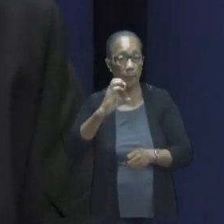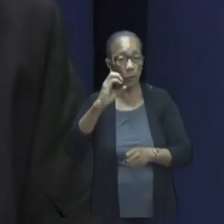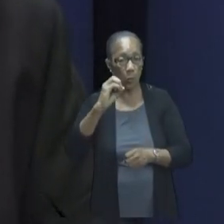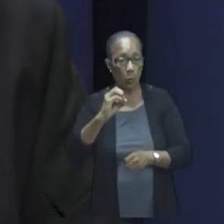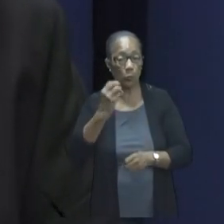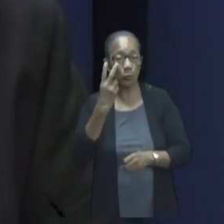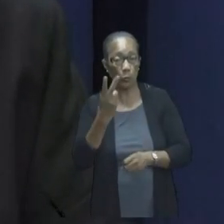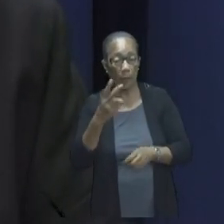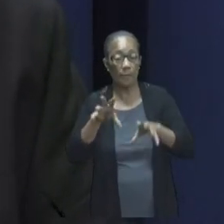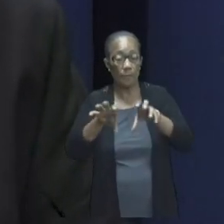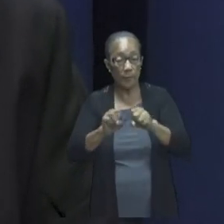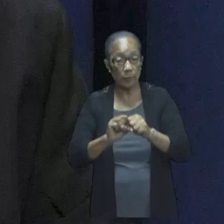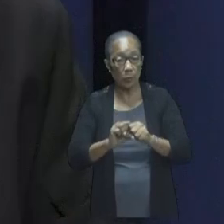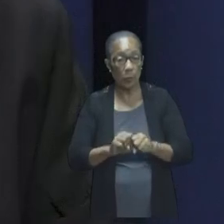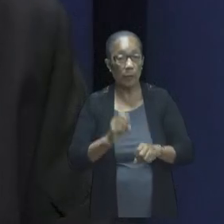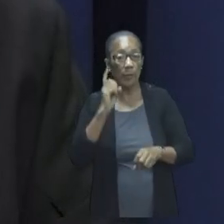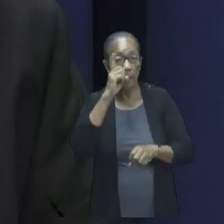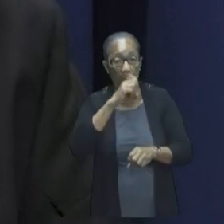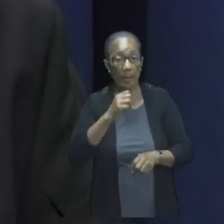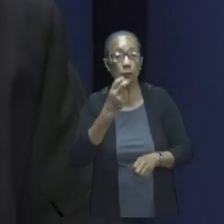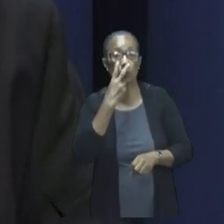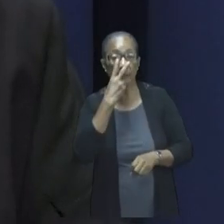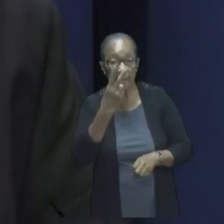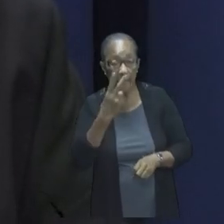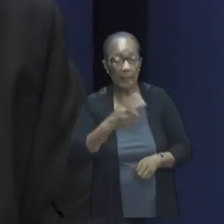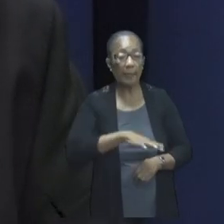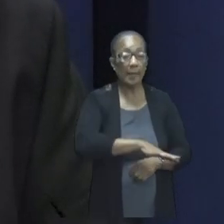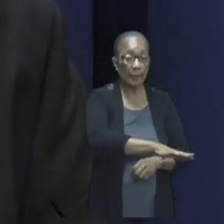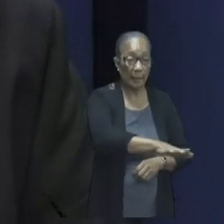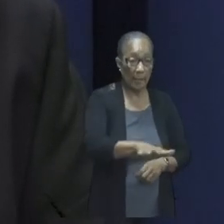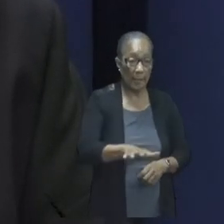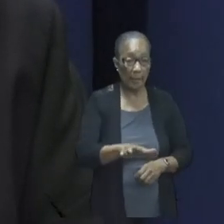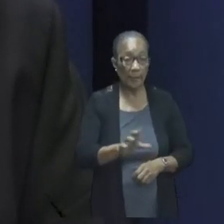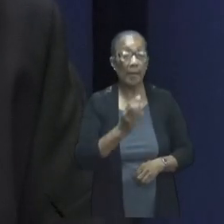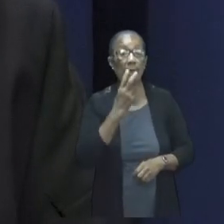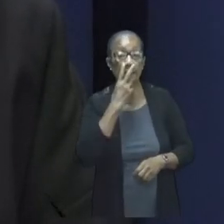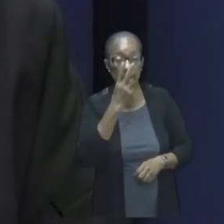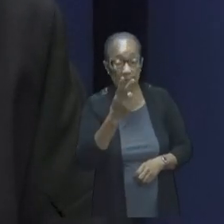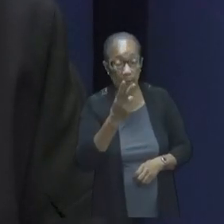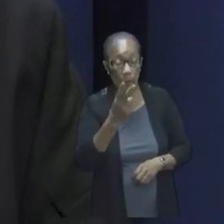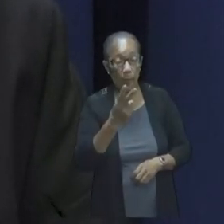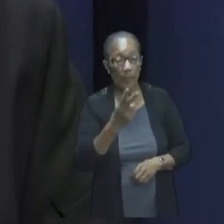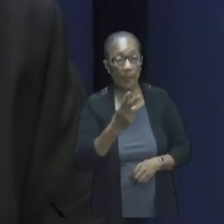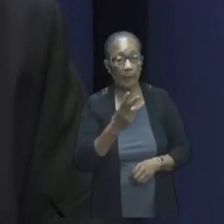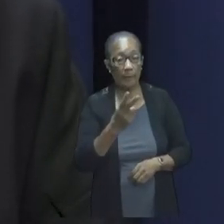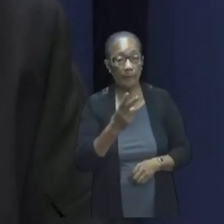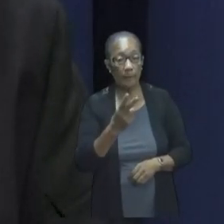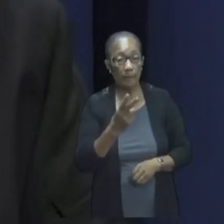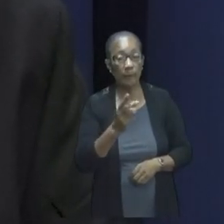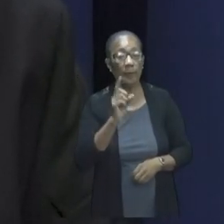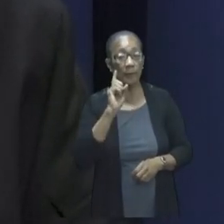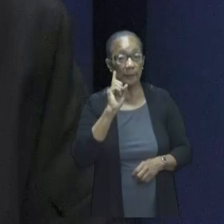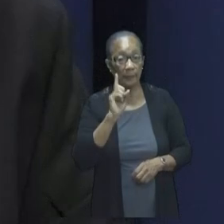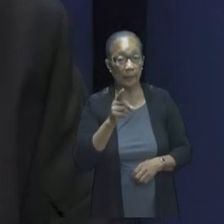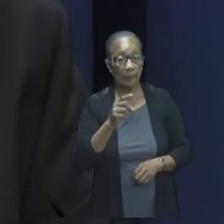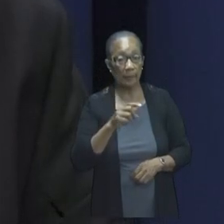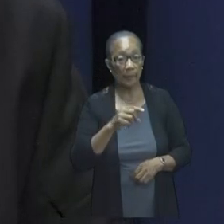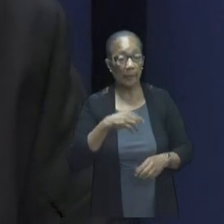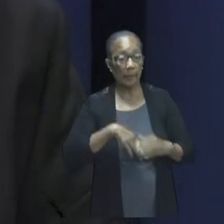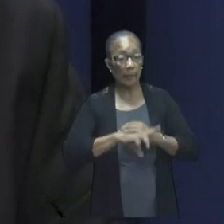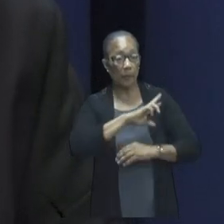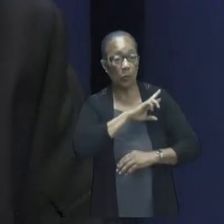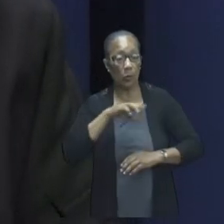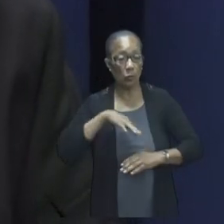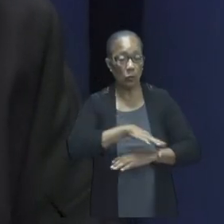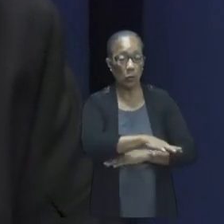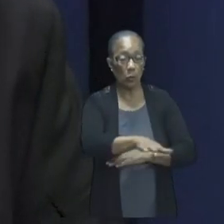wanneer we keken naar het land echter dan zien we data er in ons grondgebied en